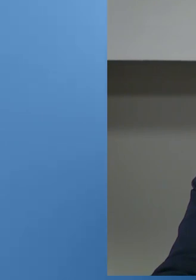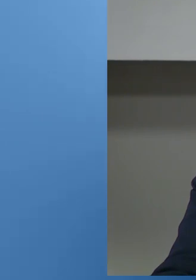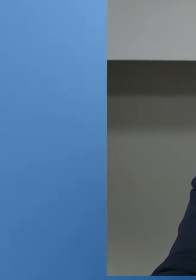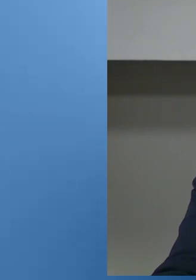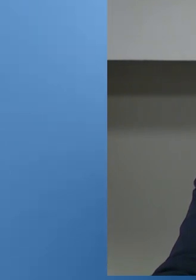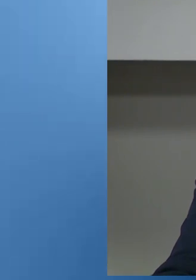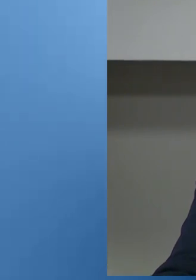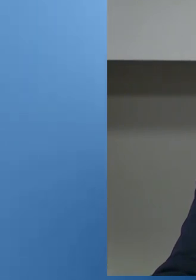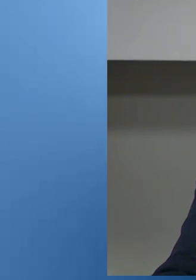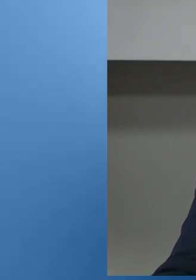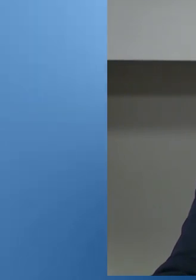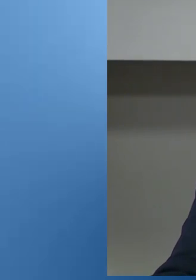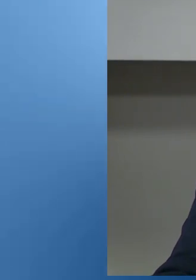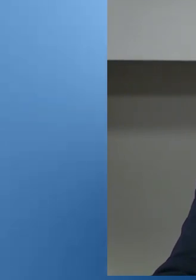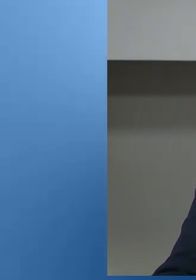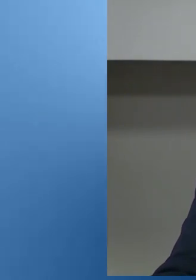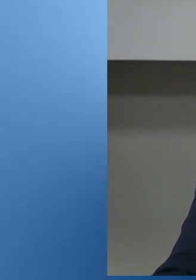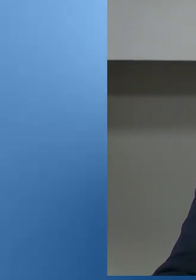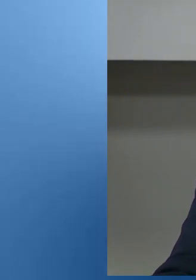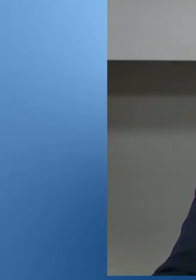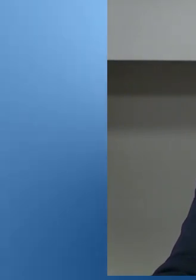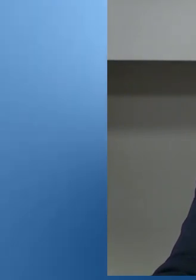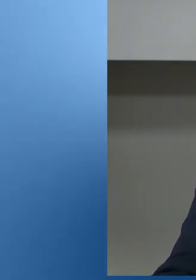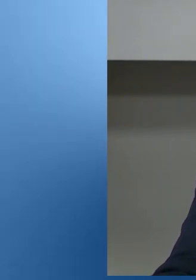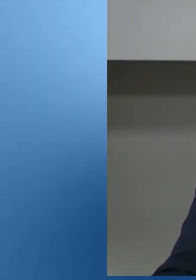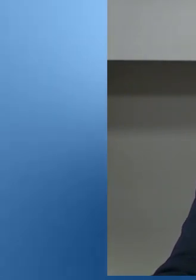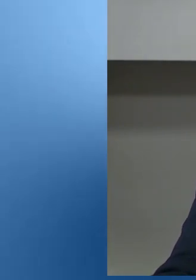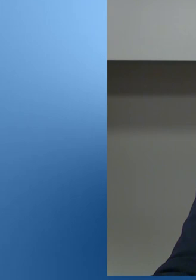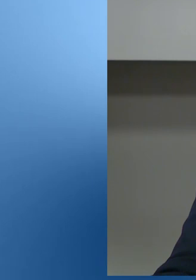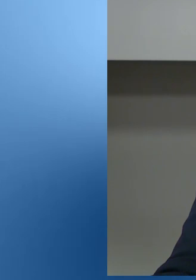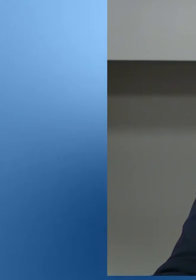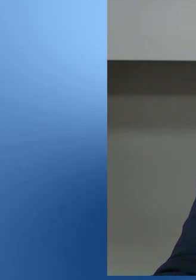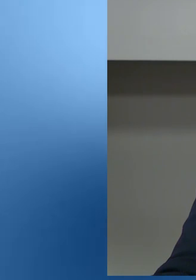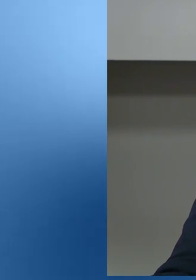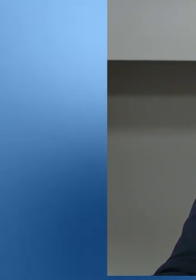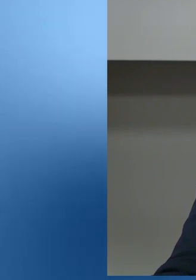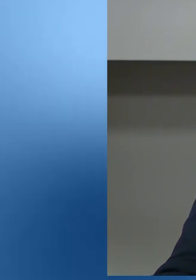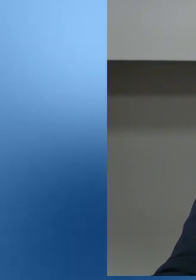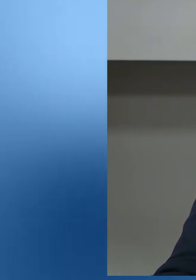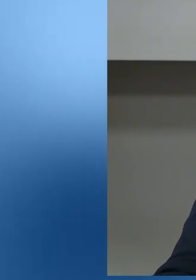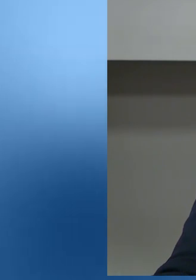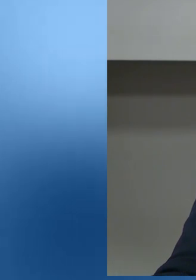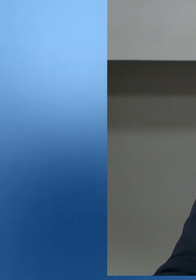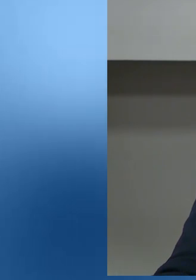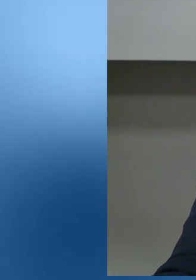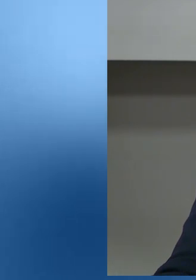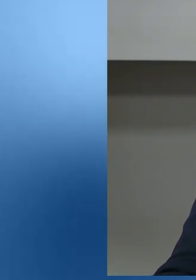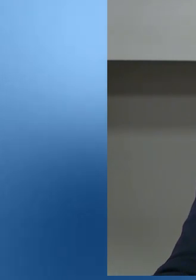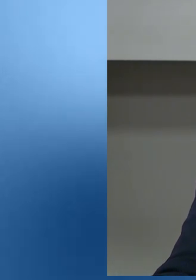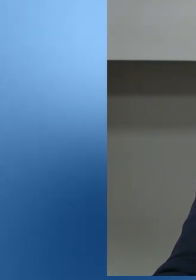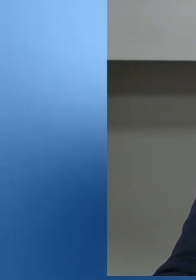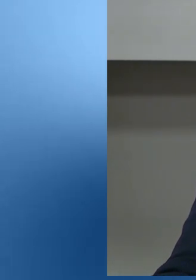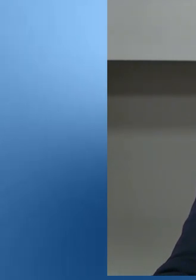ville à 34 pardon à l'association botalista pour l'année 2023 même vote même vote